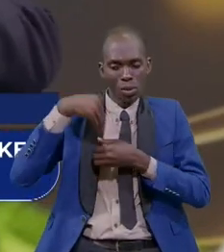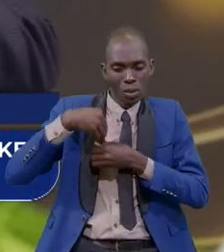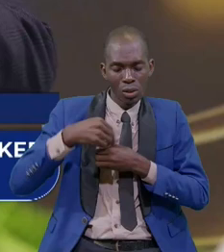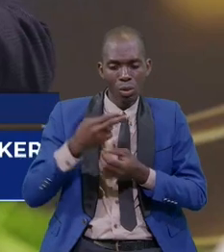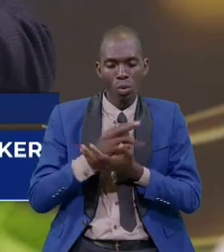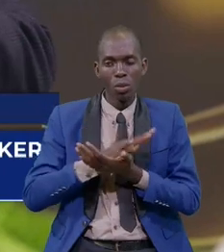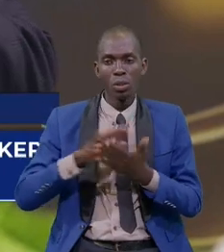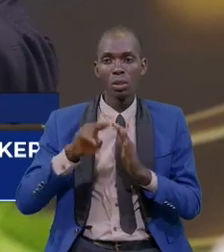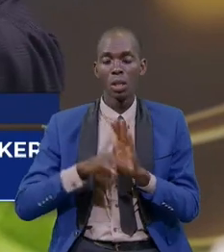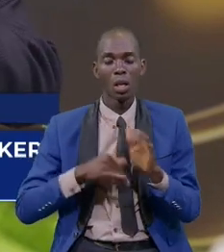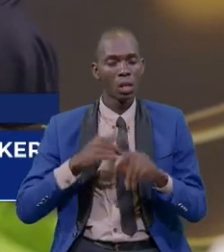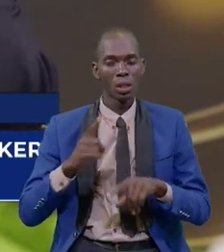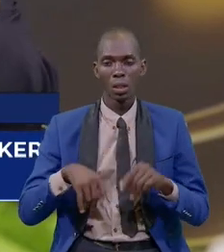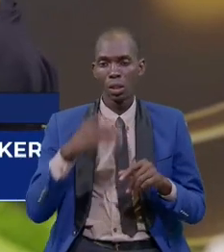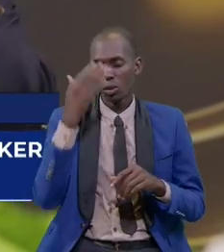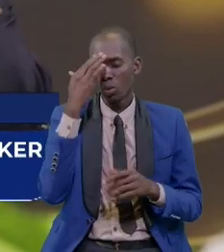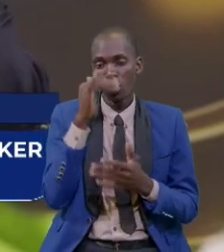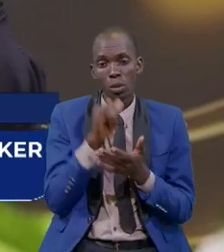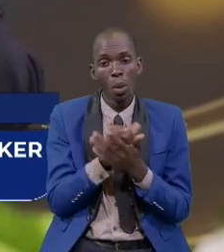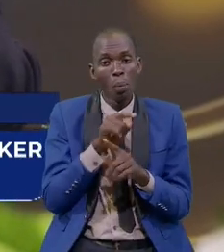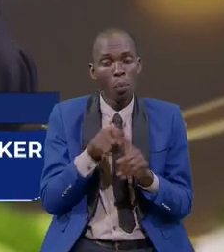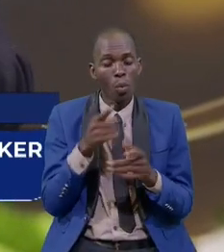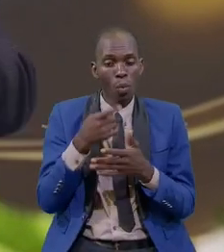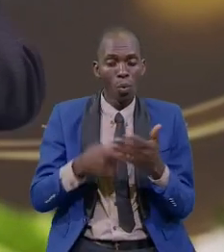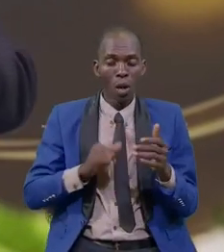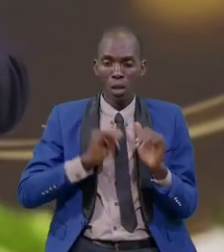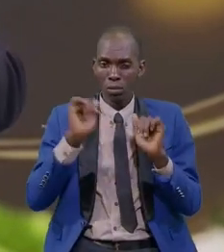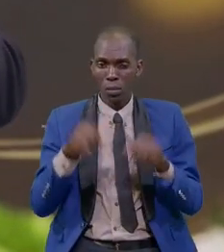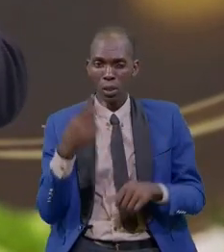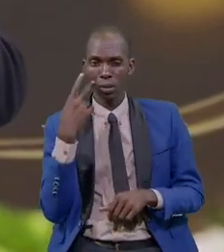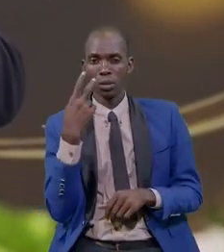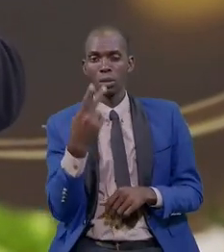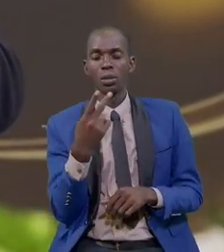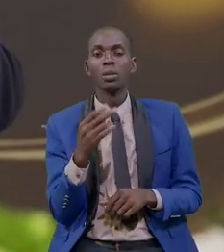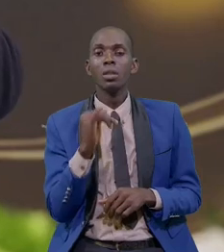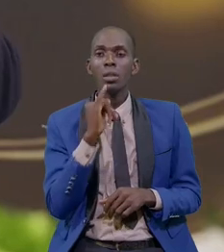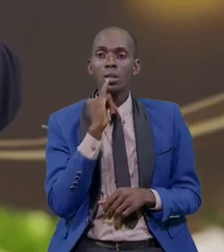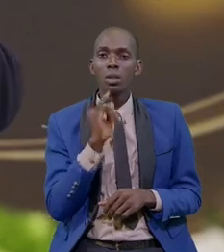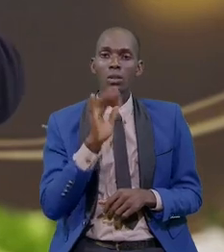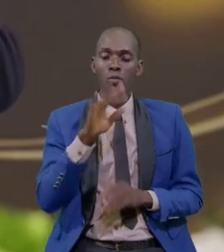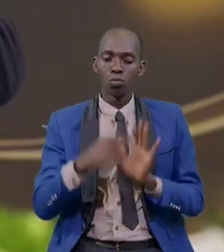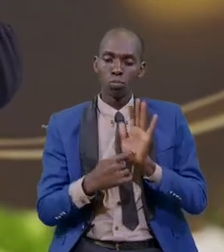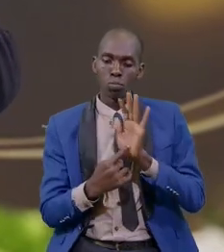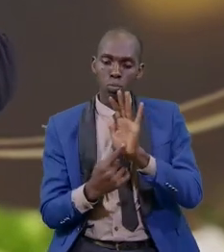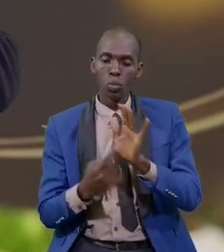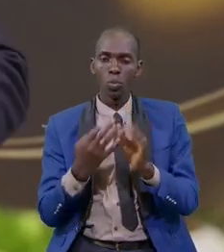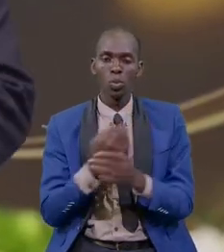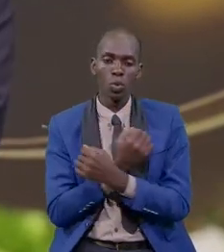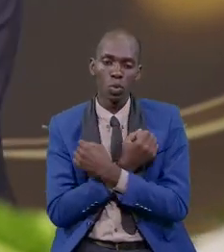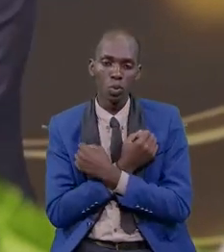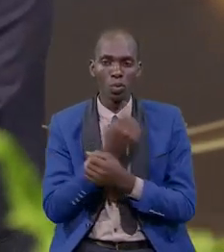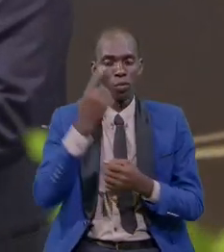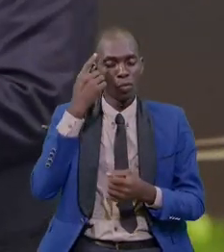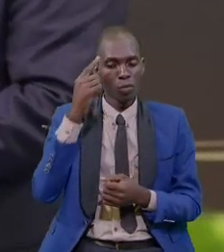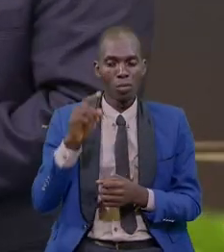Je ne peux pas connaître cela. Ce que je peux voir, que je peux dire, c'est ton amour que tu démontres envers ton voisin. Le soutien que tu